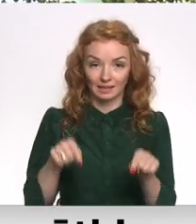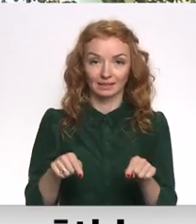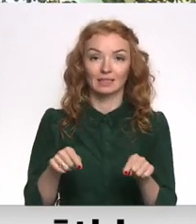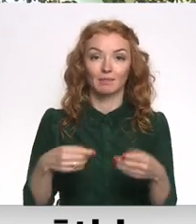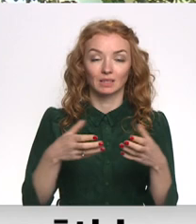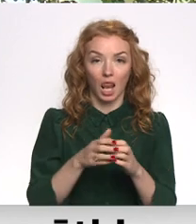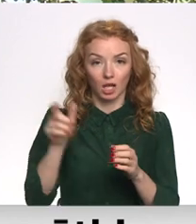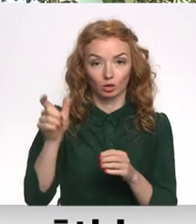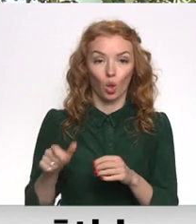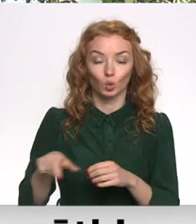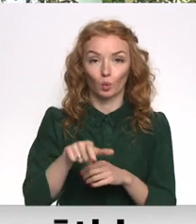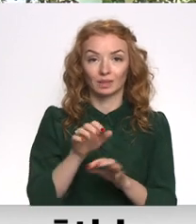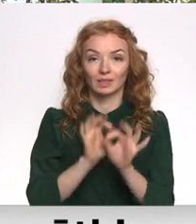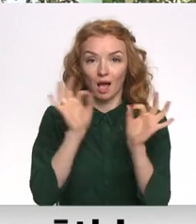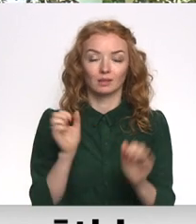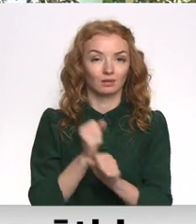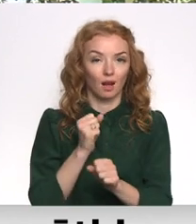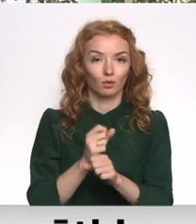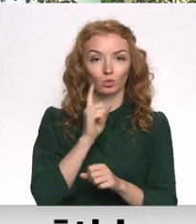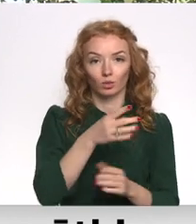selekcionārs Pēters Upīts sāk strādāt